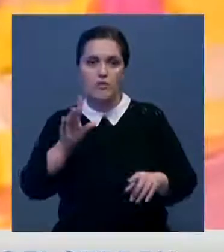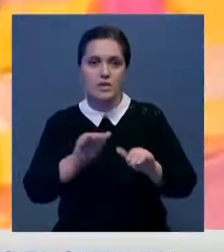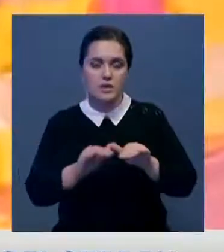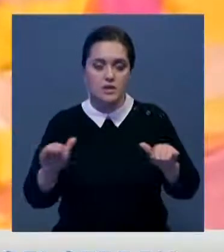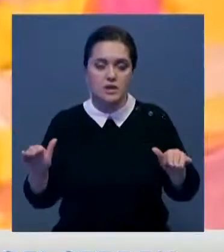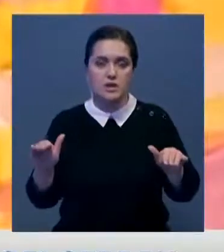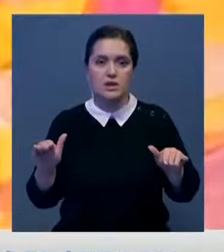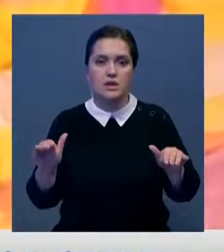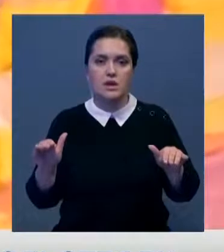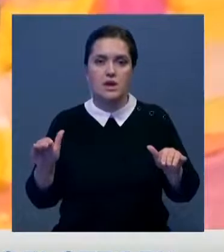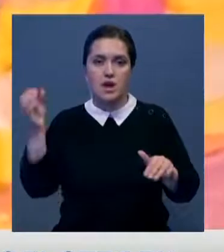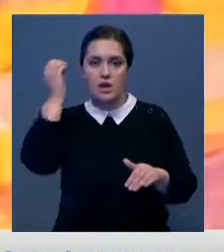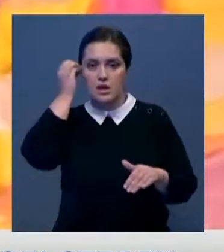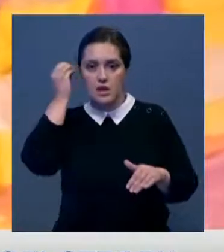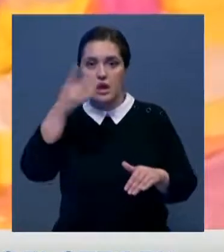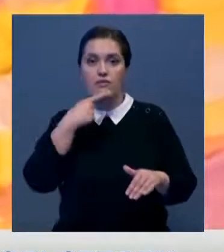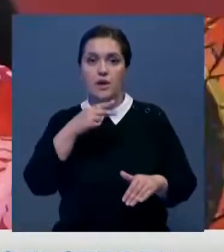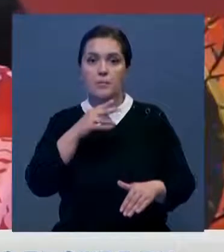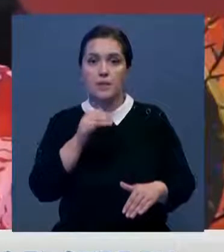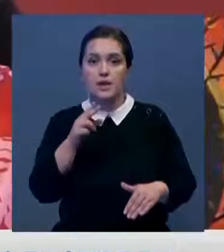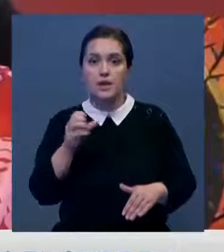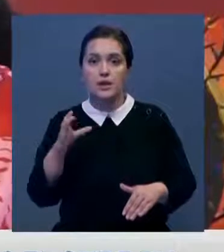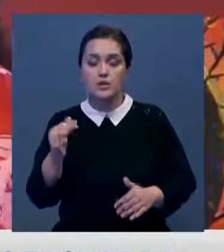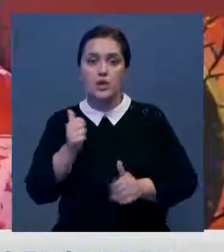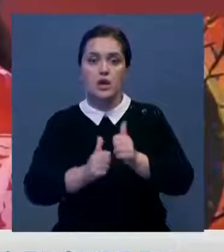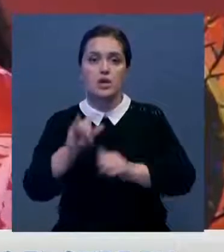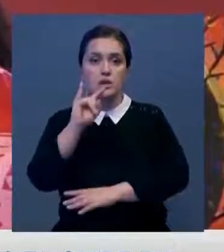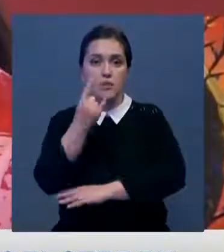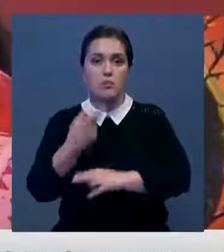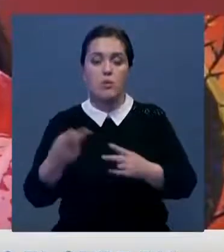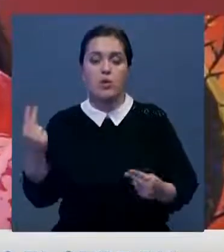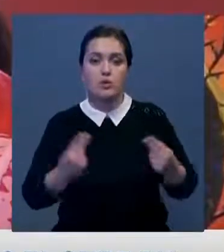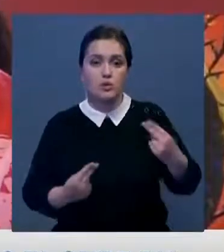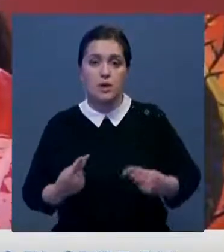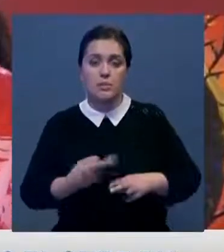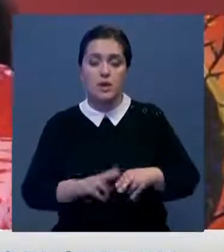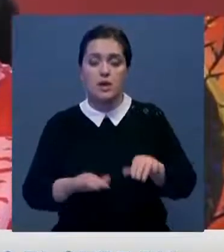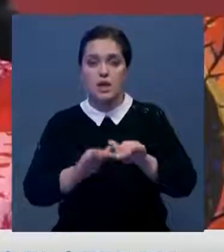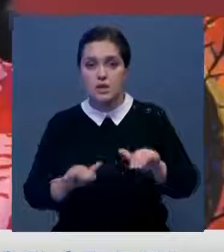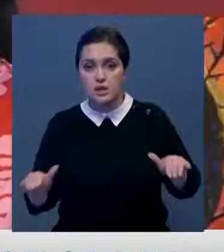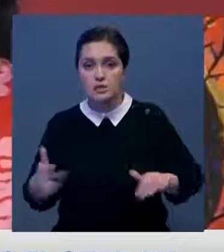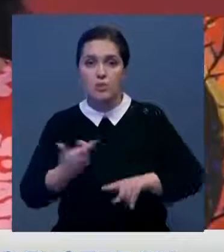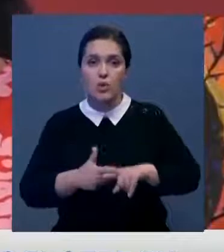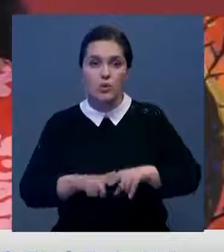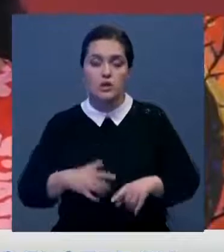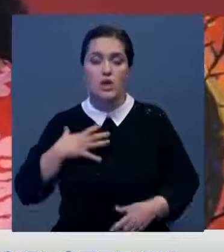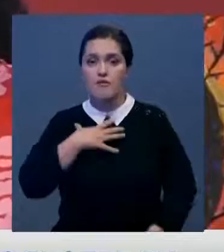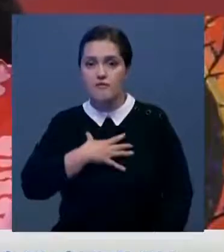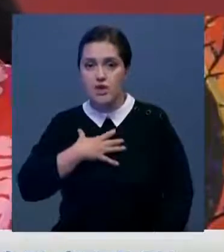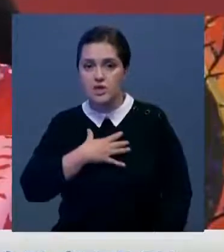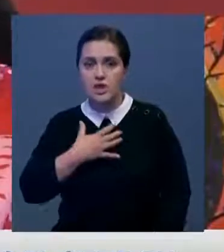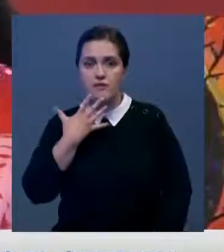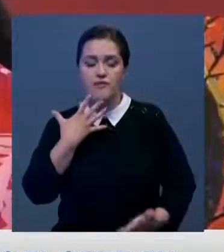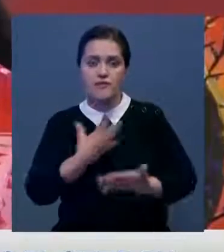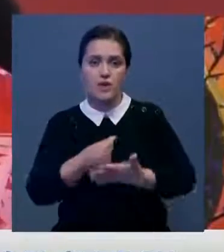талантливые. Как говорил Пикассо, что каждый ребенок – это художник. Поэтому детям очень важно самовыражение.